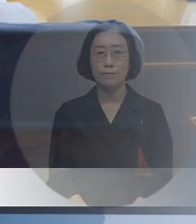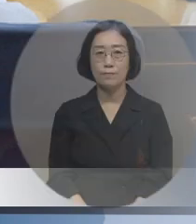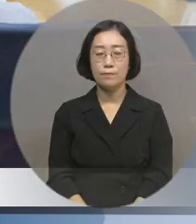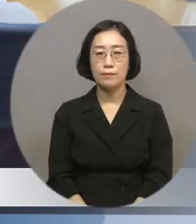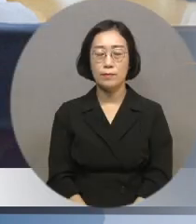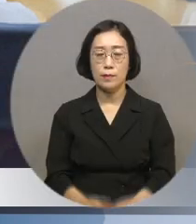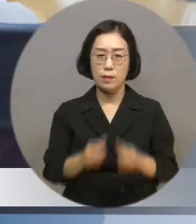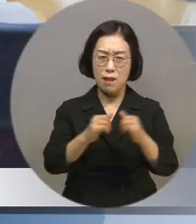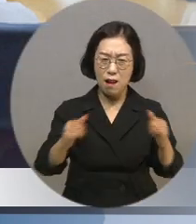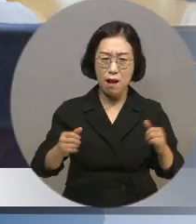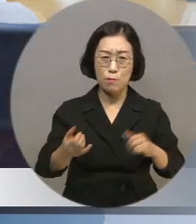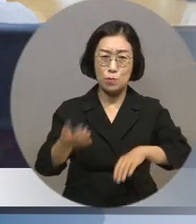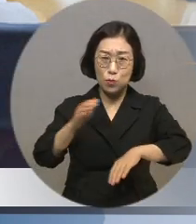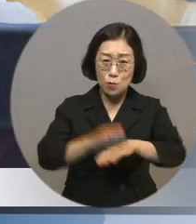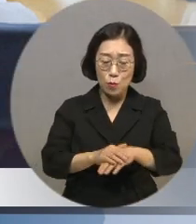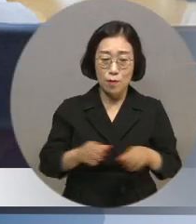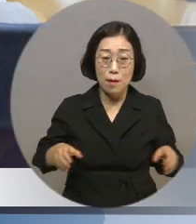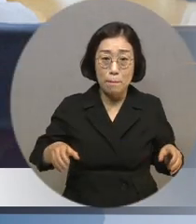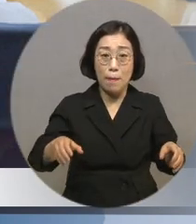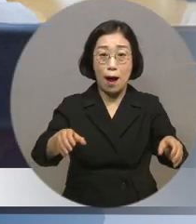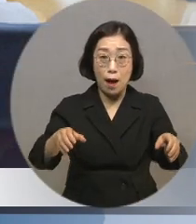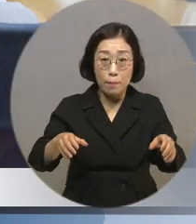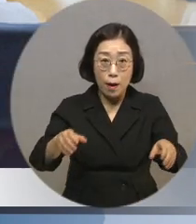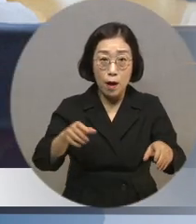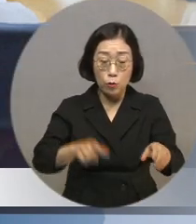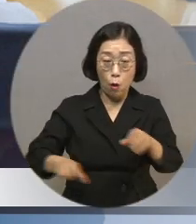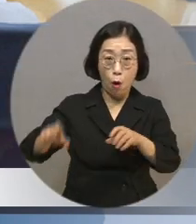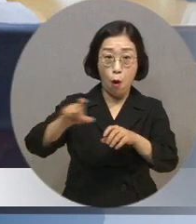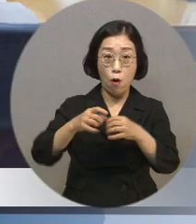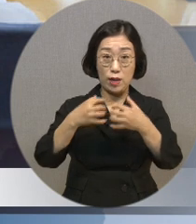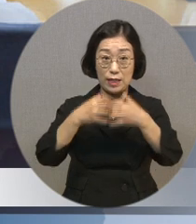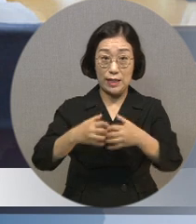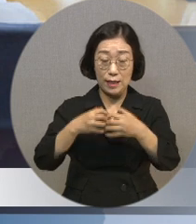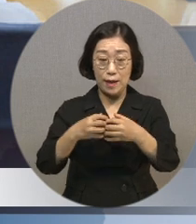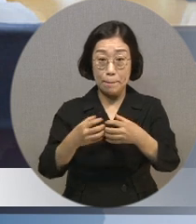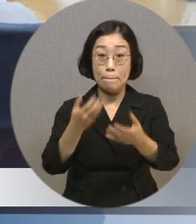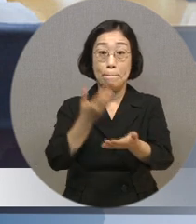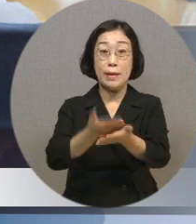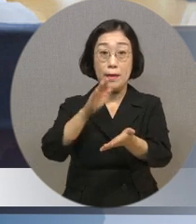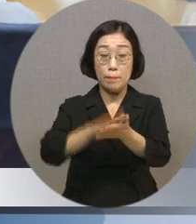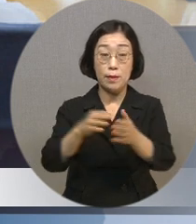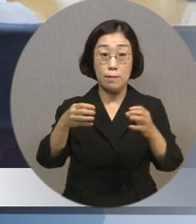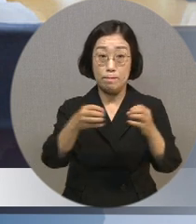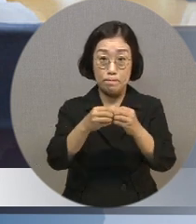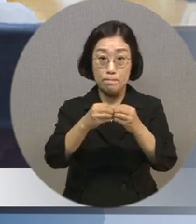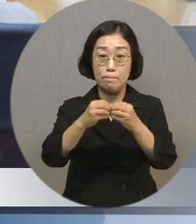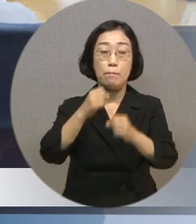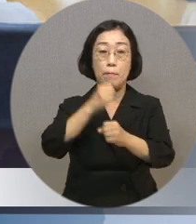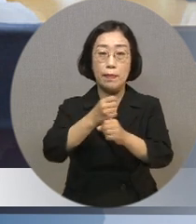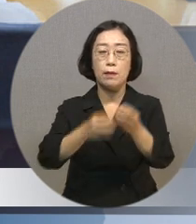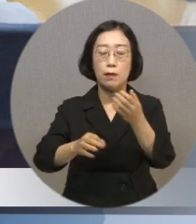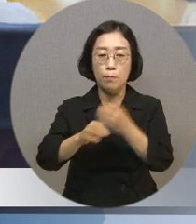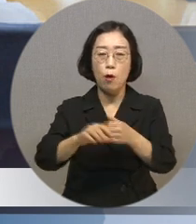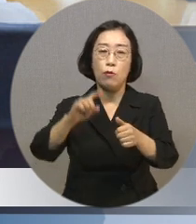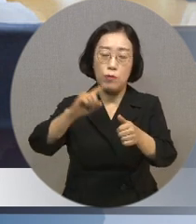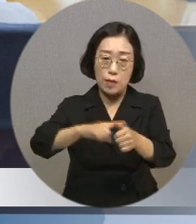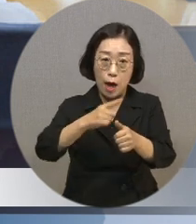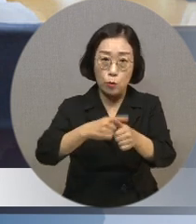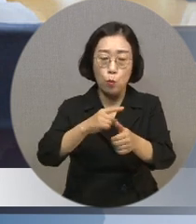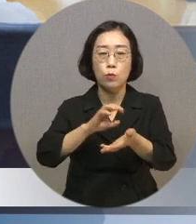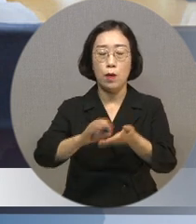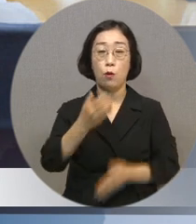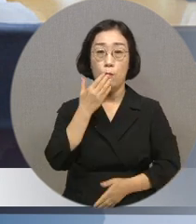사람의 힘으로 끄는 수동 휠체어에 이것을 더하면 전동식 휠체어처럼 작동하도록 하는 전기 장치가